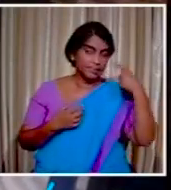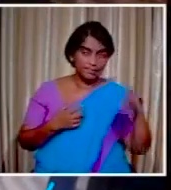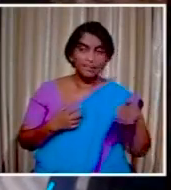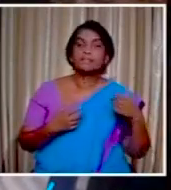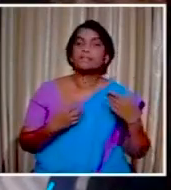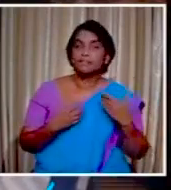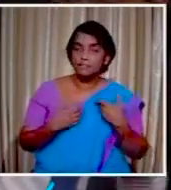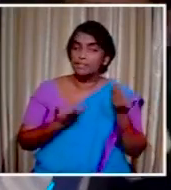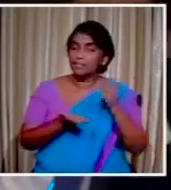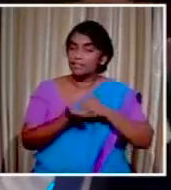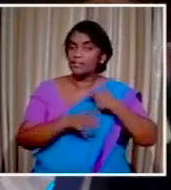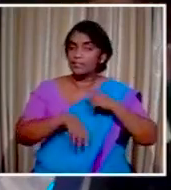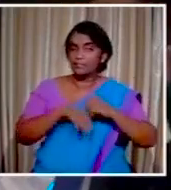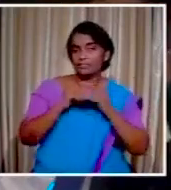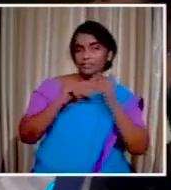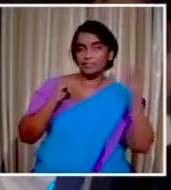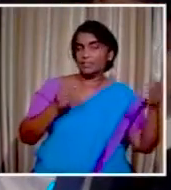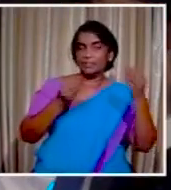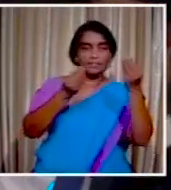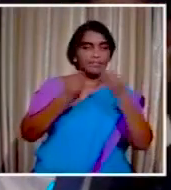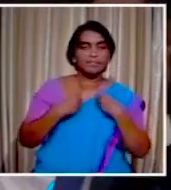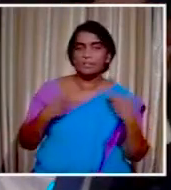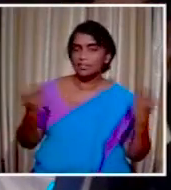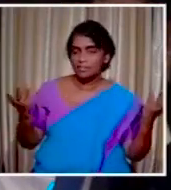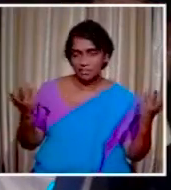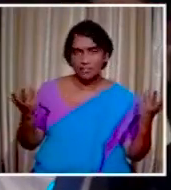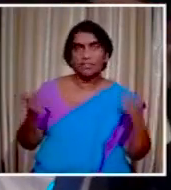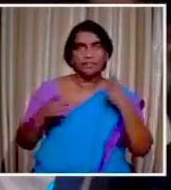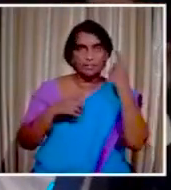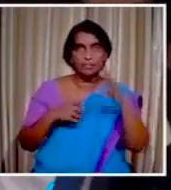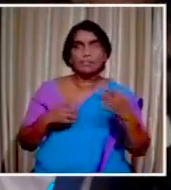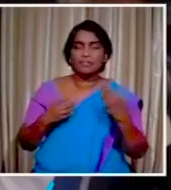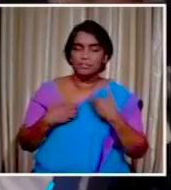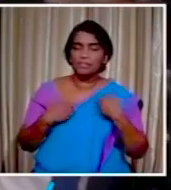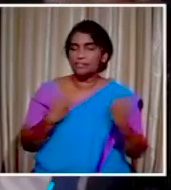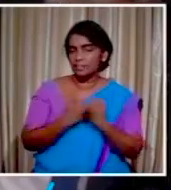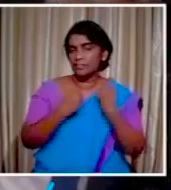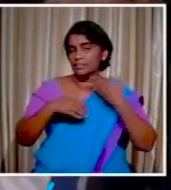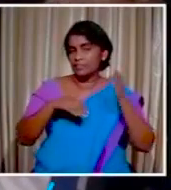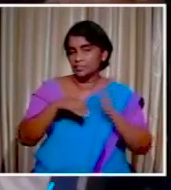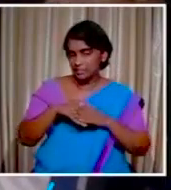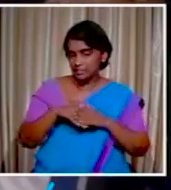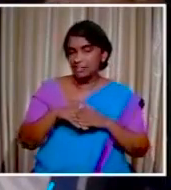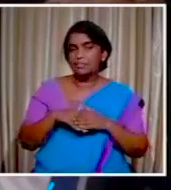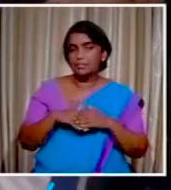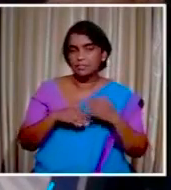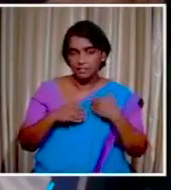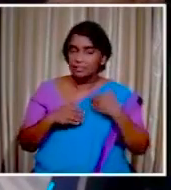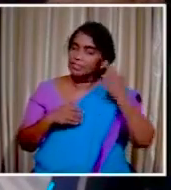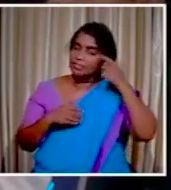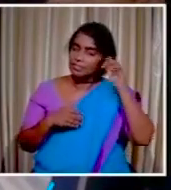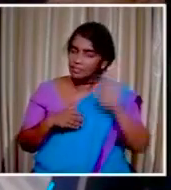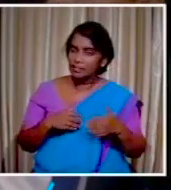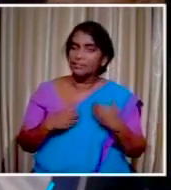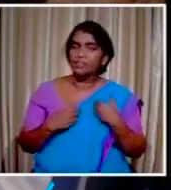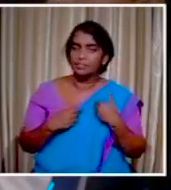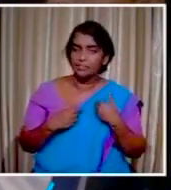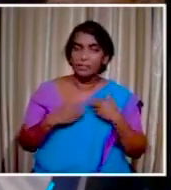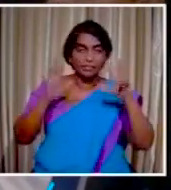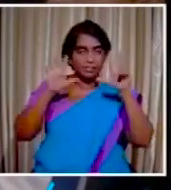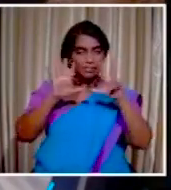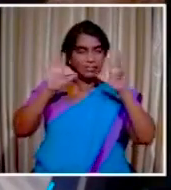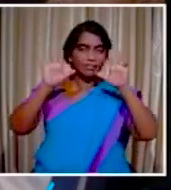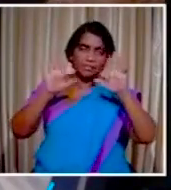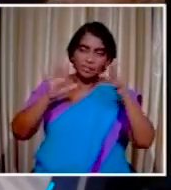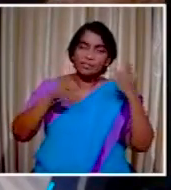අපිට එහෙම සහන කාලය ලැබෙන්නේ නැහැ නියෝජ්‍ය කාර්ය සභාපතිතුමනි. ඒ නිසා තමයි අපි මේ අභියෝගයට මුහුණ දෙන්නේ. මම බලාපොරොත්තු වෙනවා 8 වෙනිදා 9